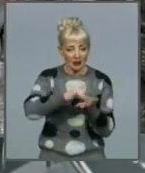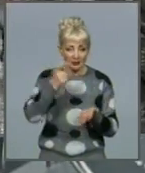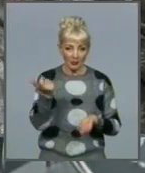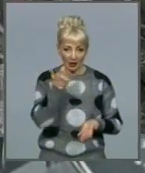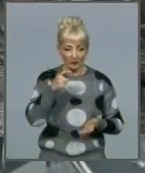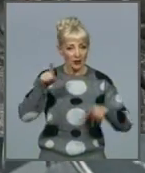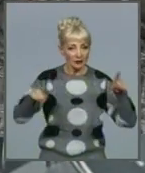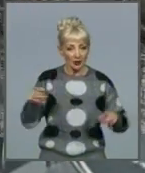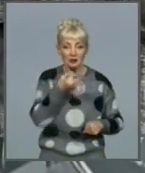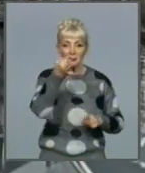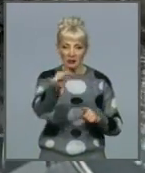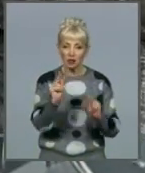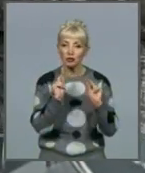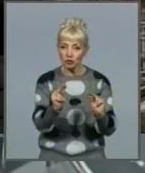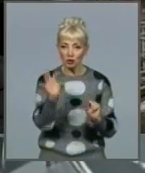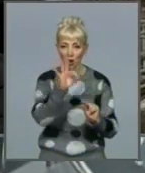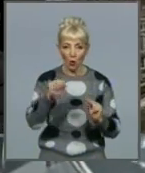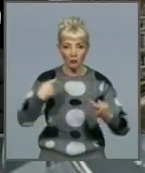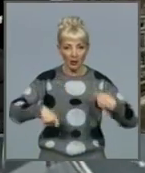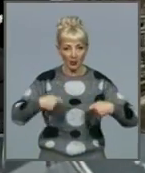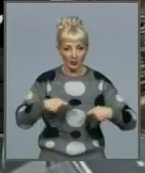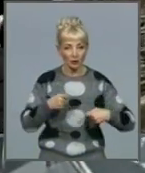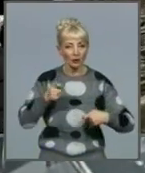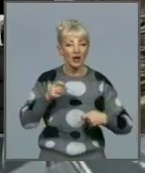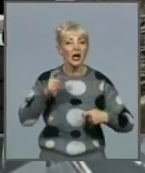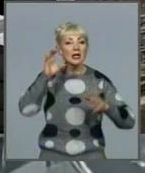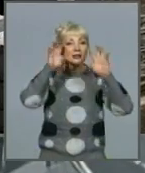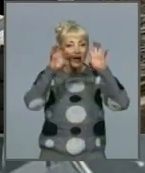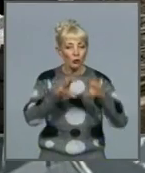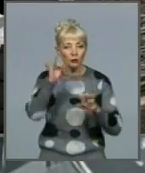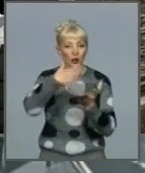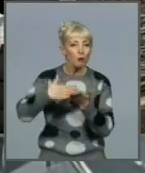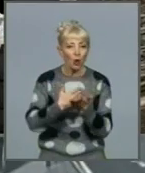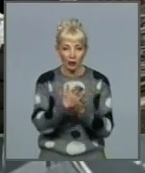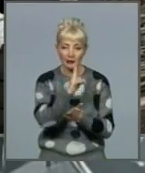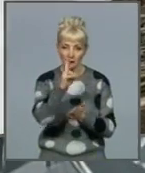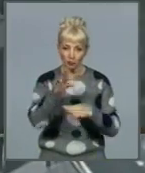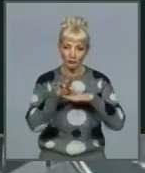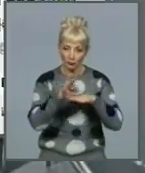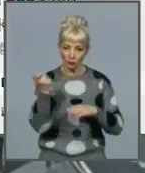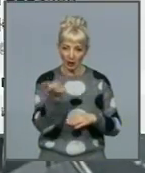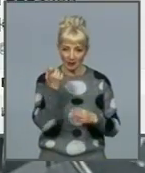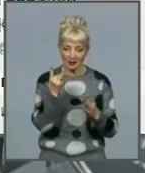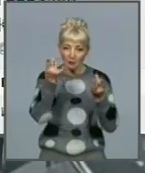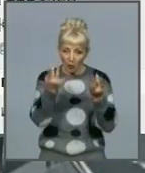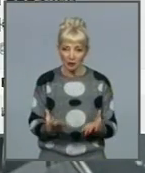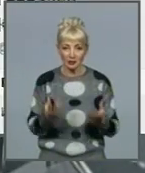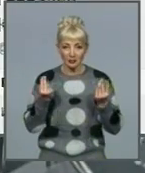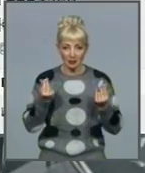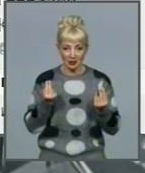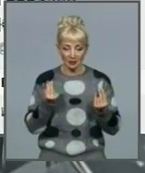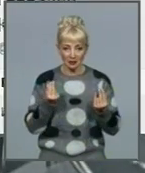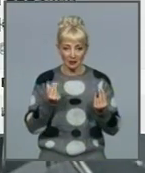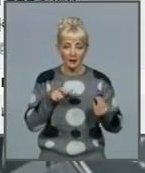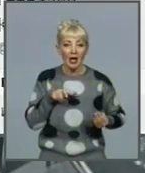ринок Барабашово, тамтешні закони та політику, що веде власник з простими підприємцями. Дорога нужна,